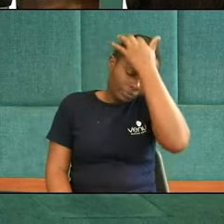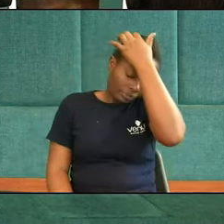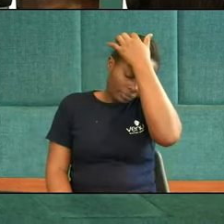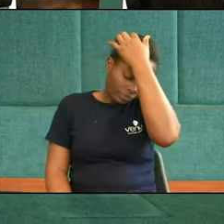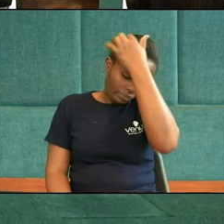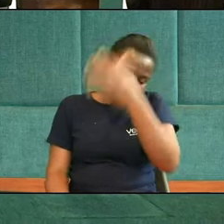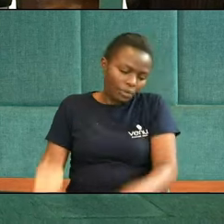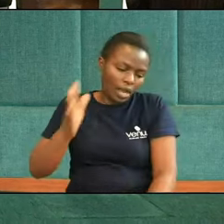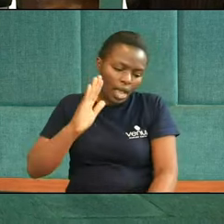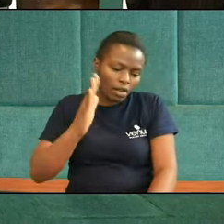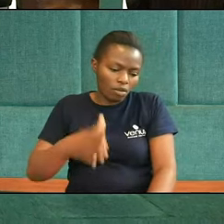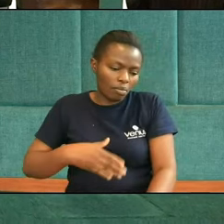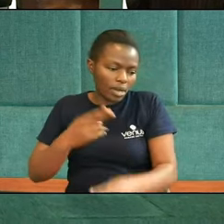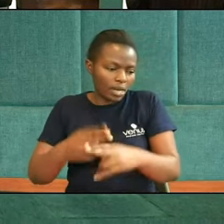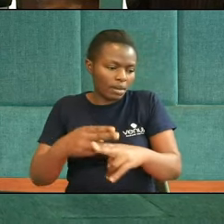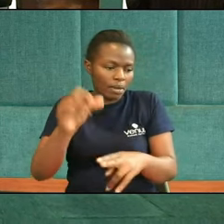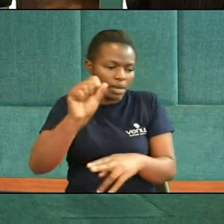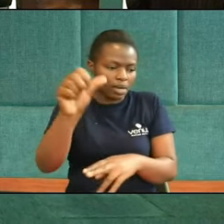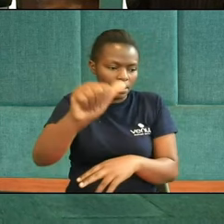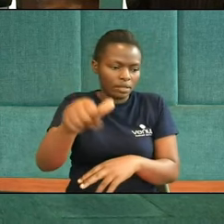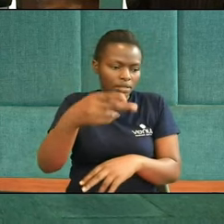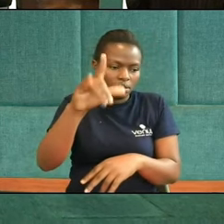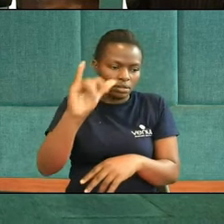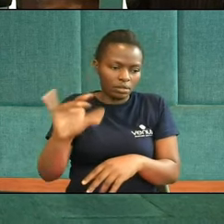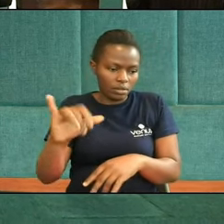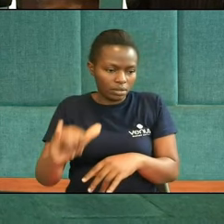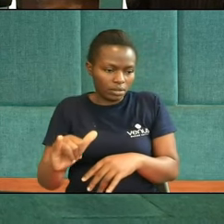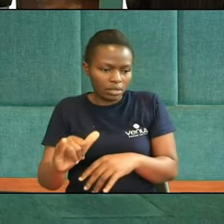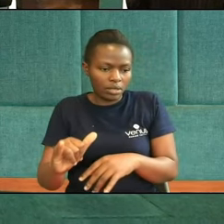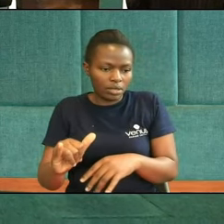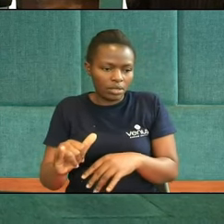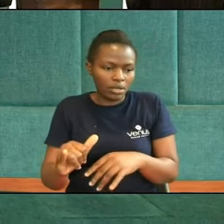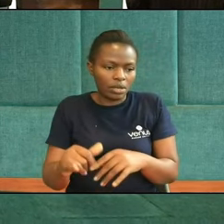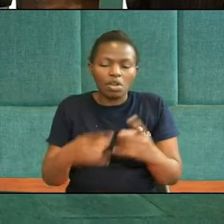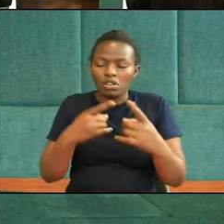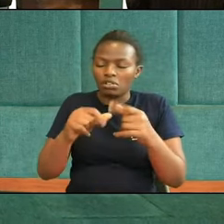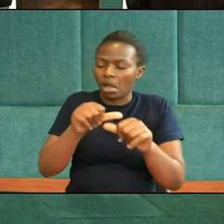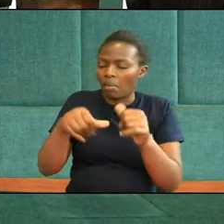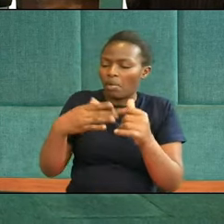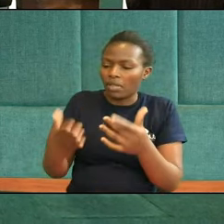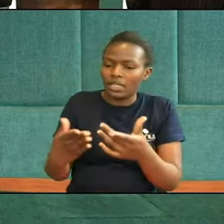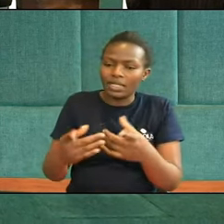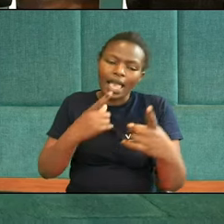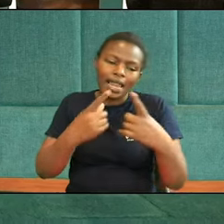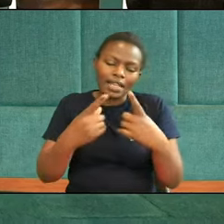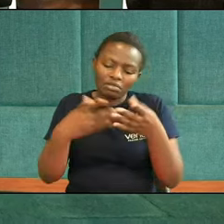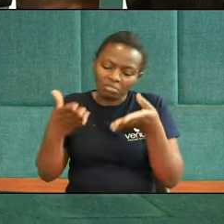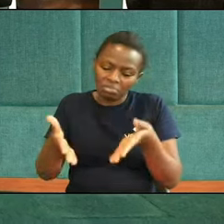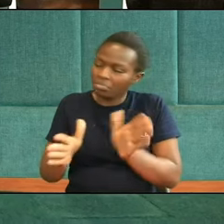Pendo la ke alivyo tufili ya na ufawe wake utangaze dunia yote imjue.